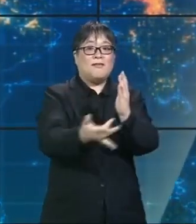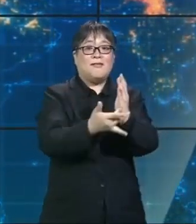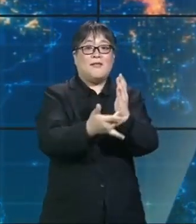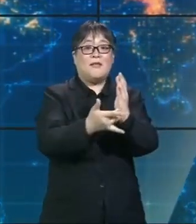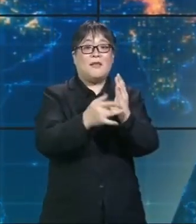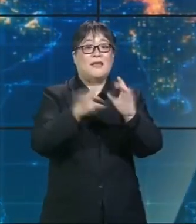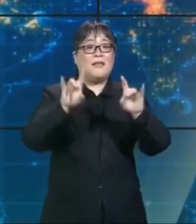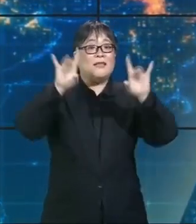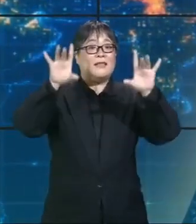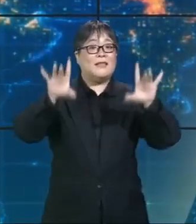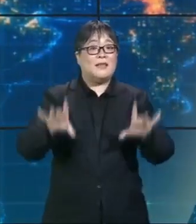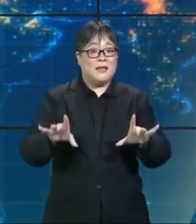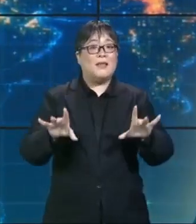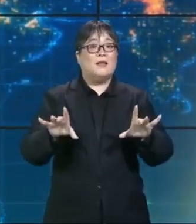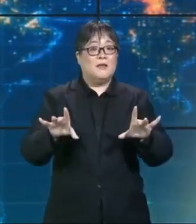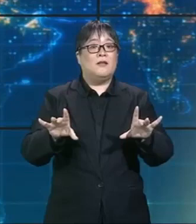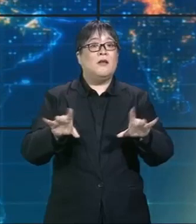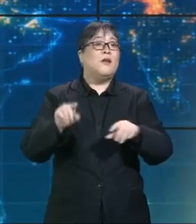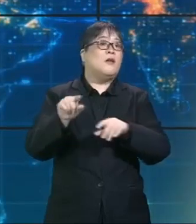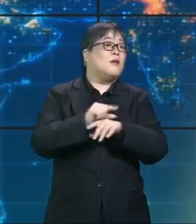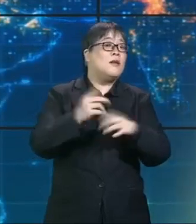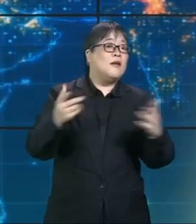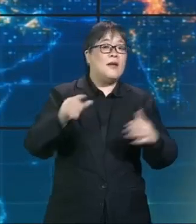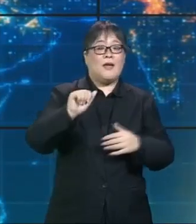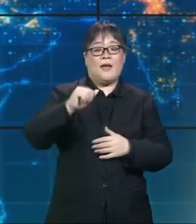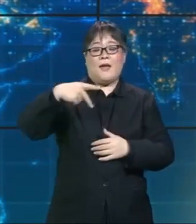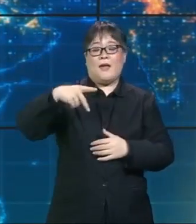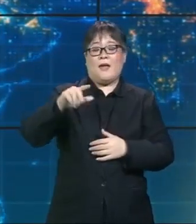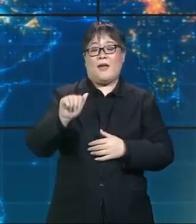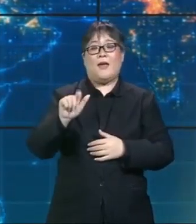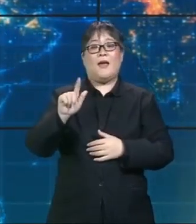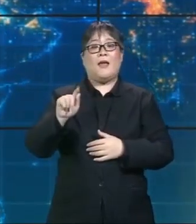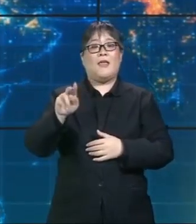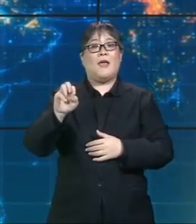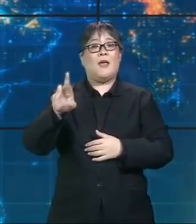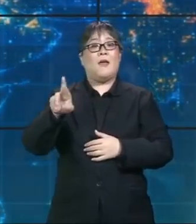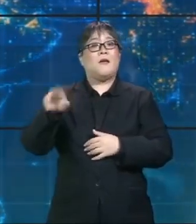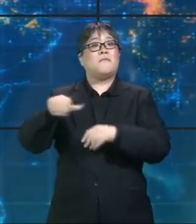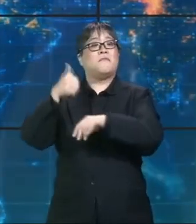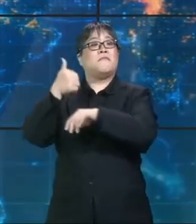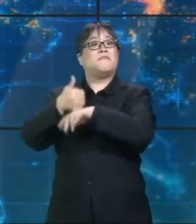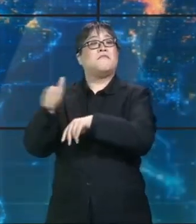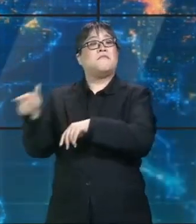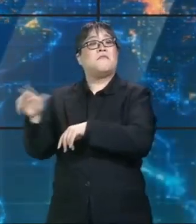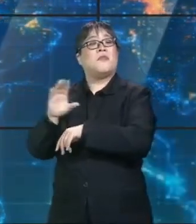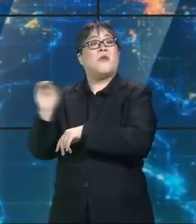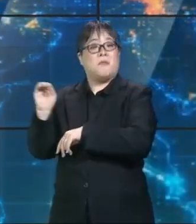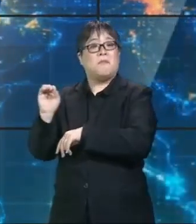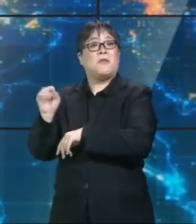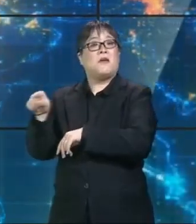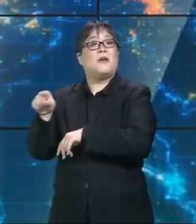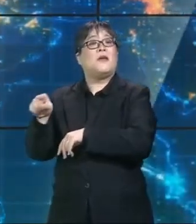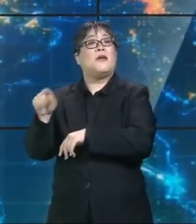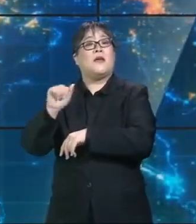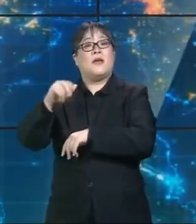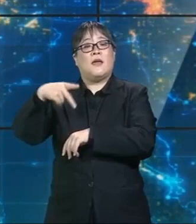pengkomersialan teknologi kit ujian menggunakan aptamer yang dibina syarikat itu